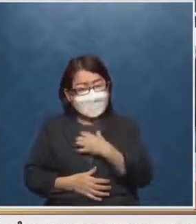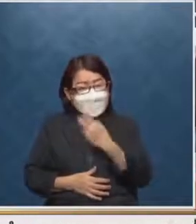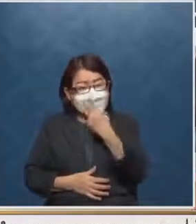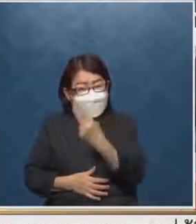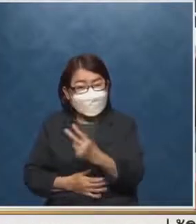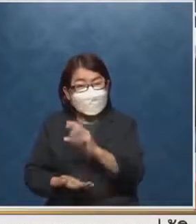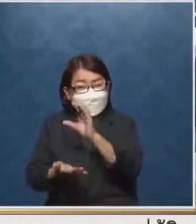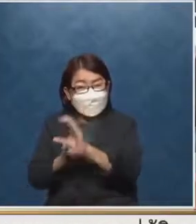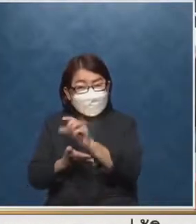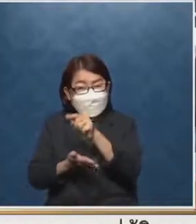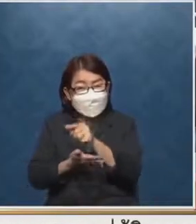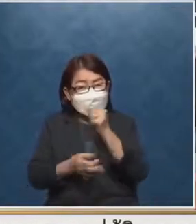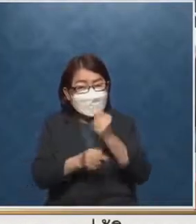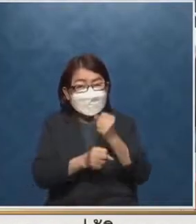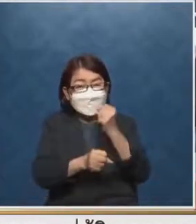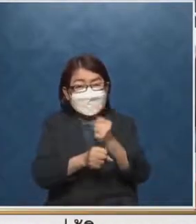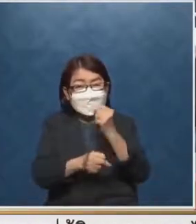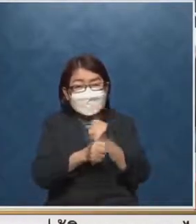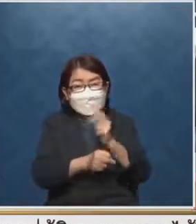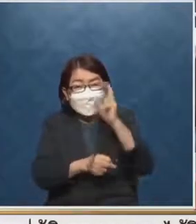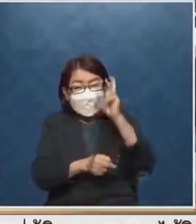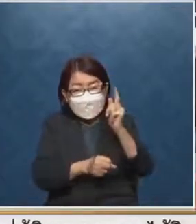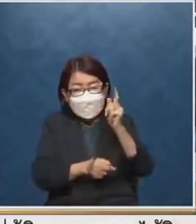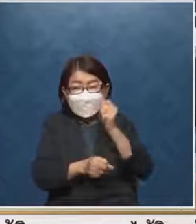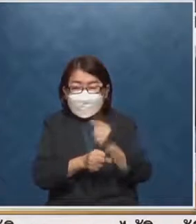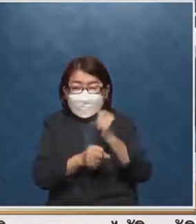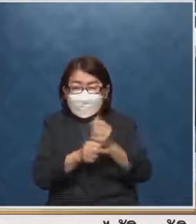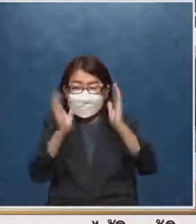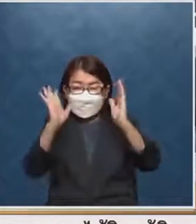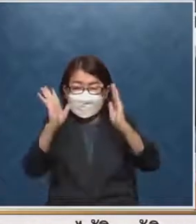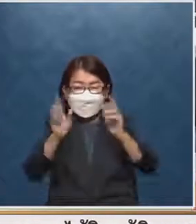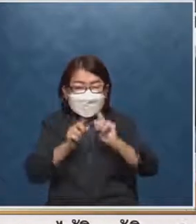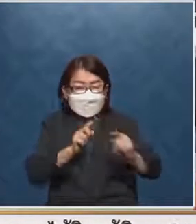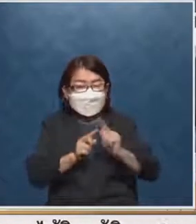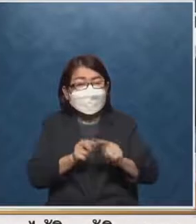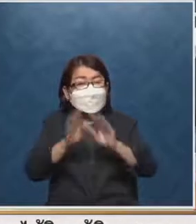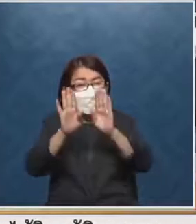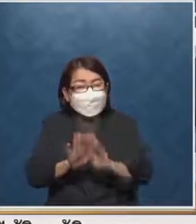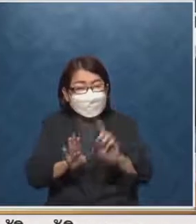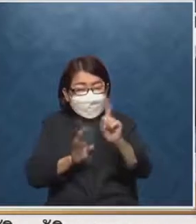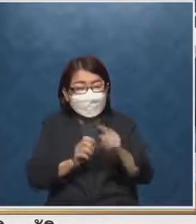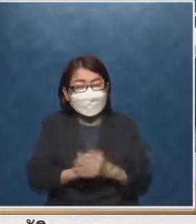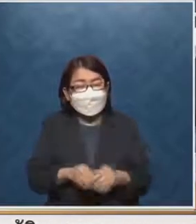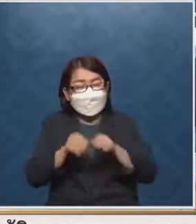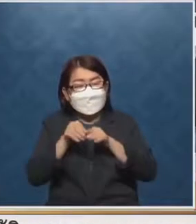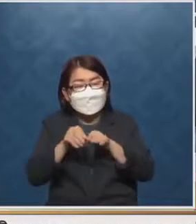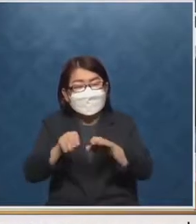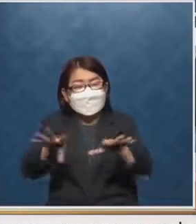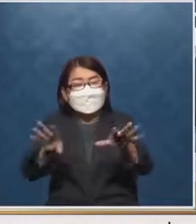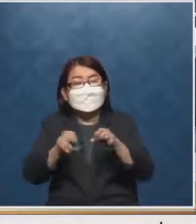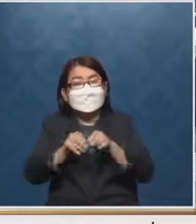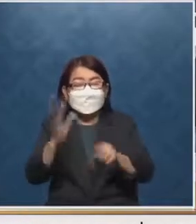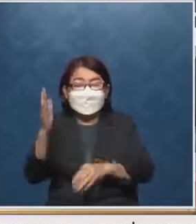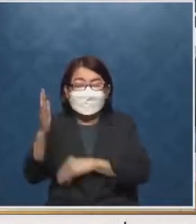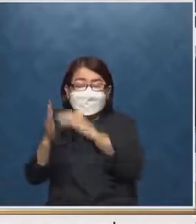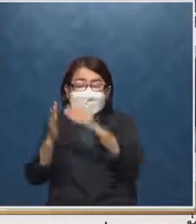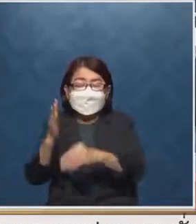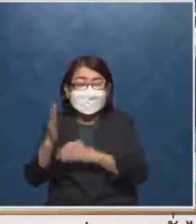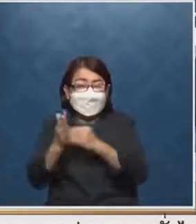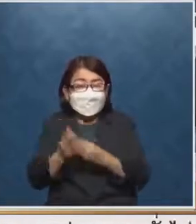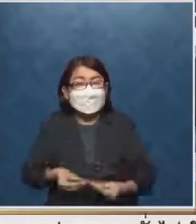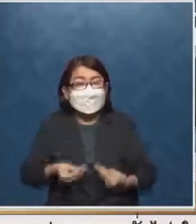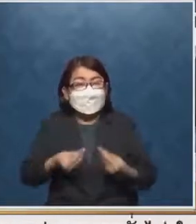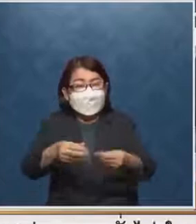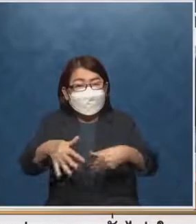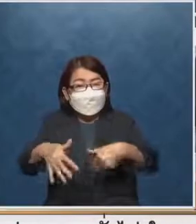าในมุมมองของสื่อที่สามารถจะยืนยันให้ประชาชนเห็น